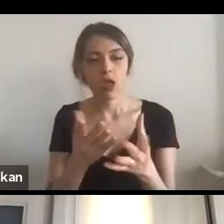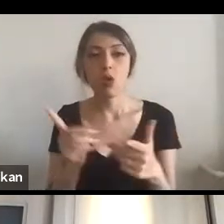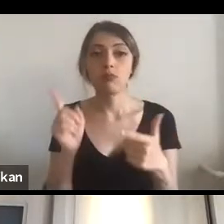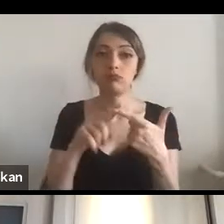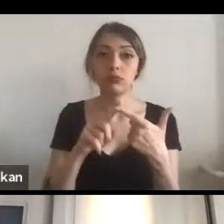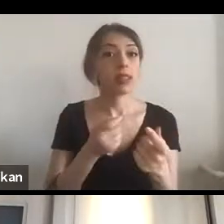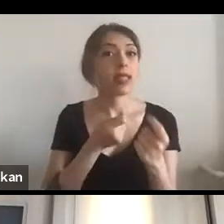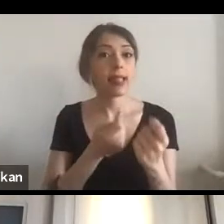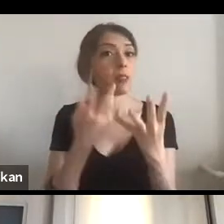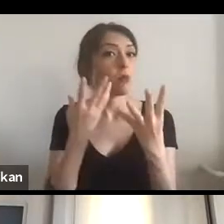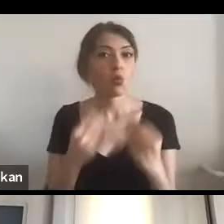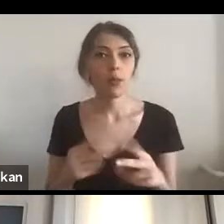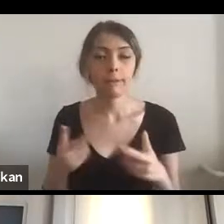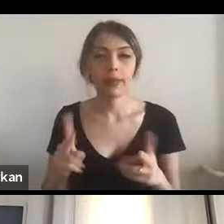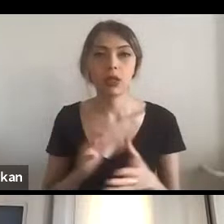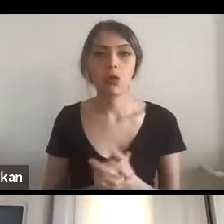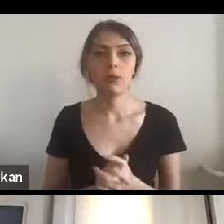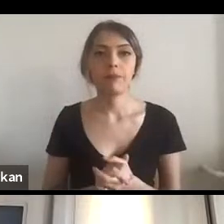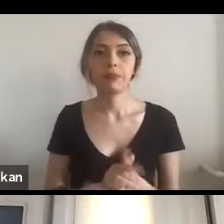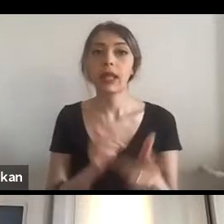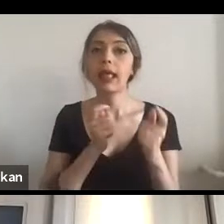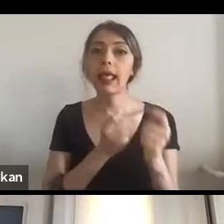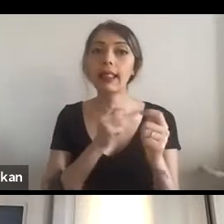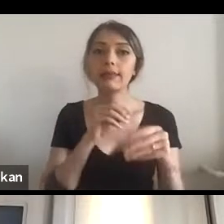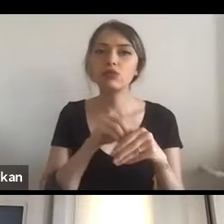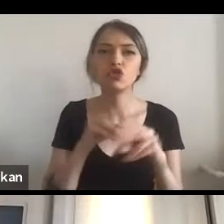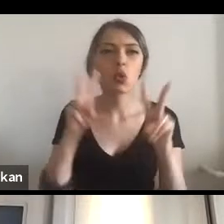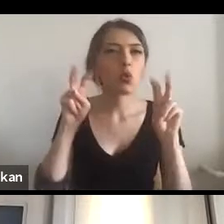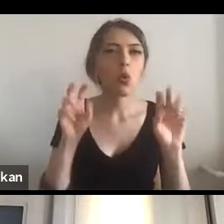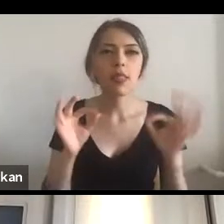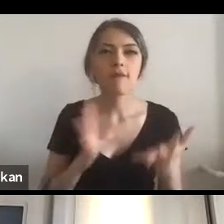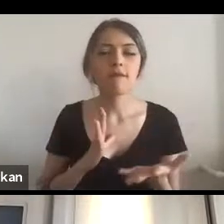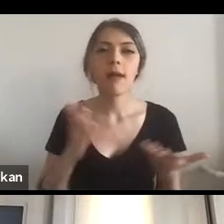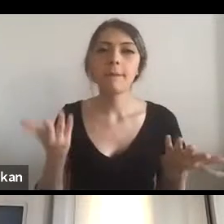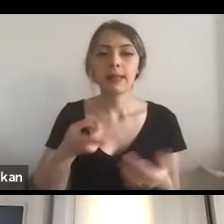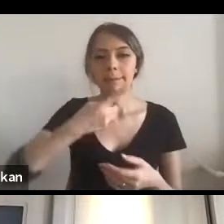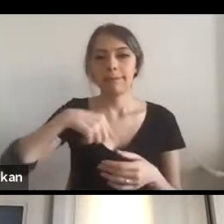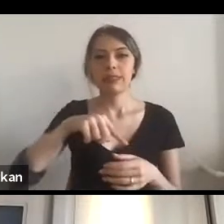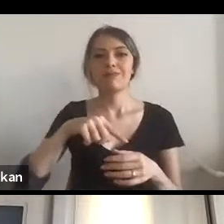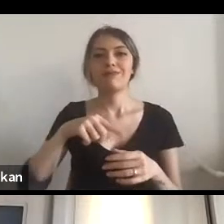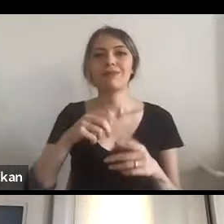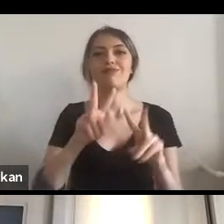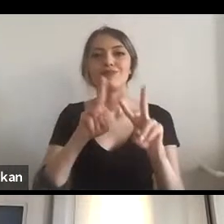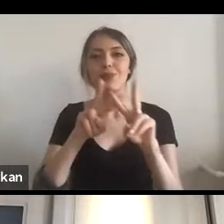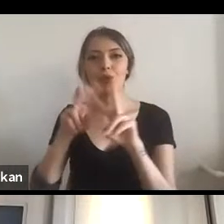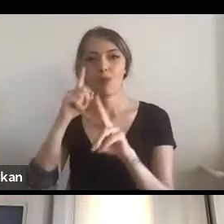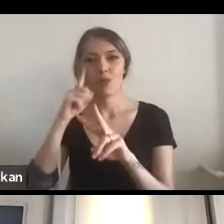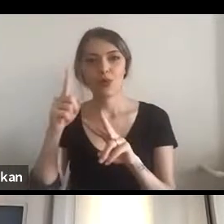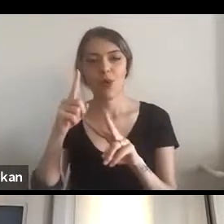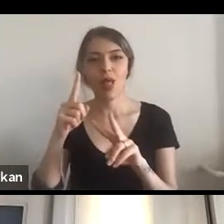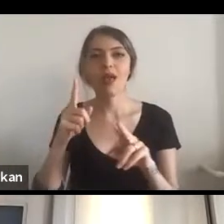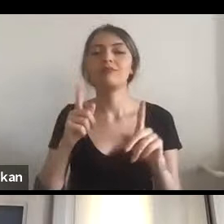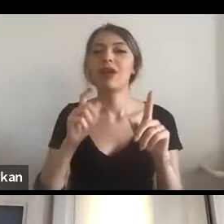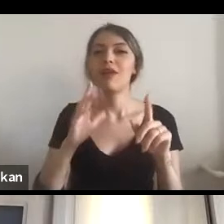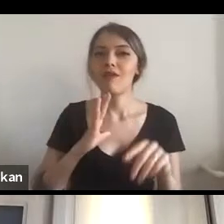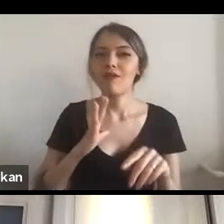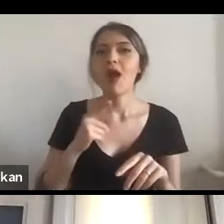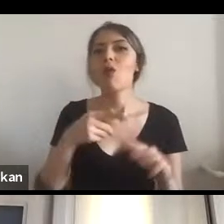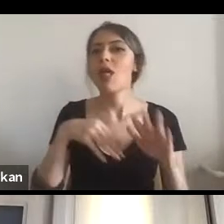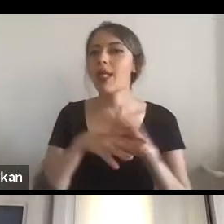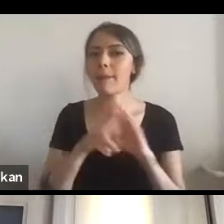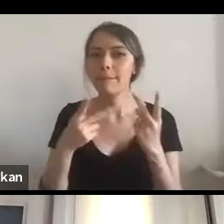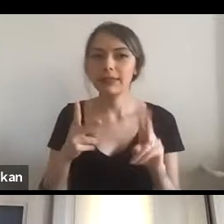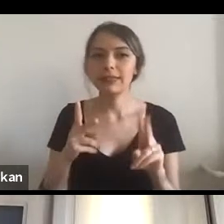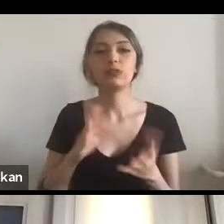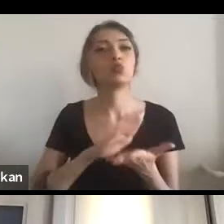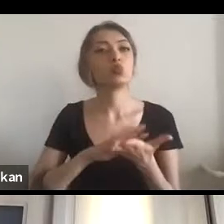eğitim olabiliyor. Eğitimle alakalı örneğin bir portalımız da var. Fakat düzenli eğitimler de yapılıyor. Bunları büyük ihtimalle